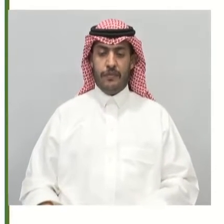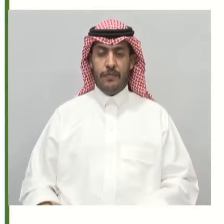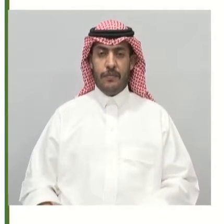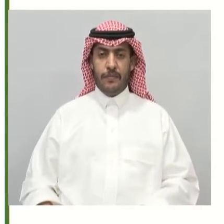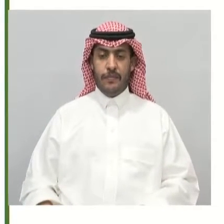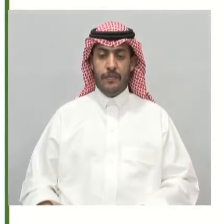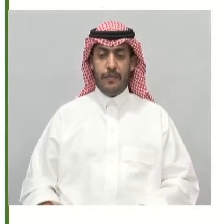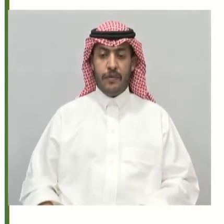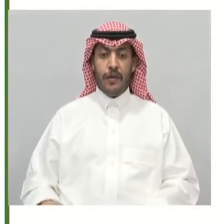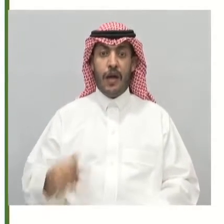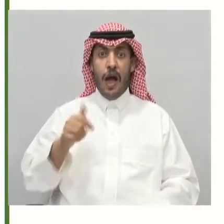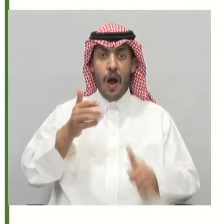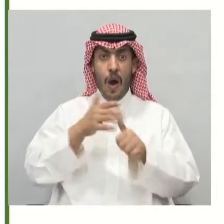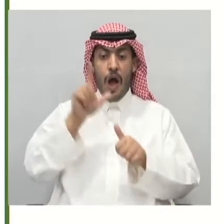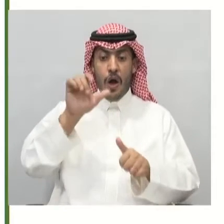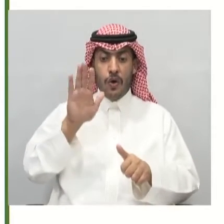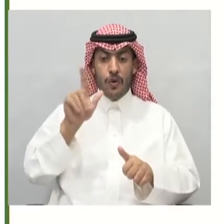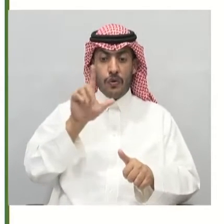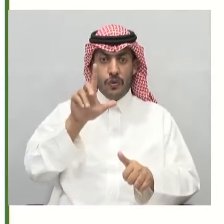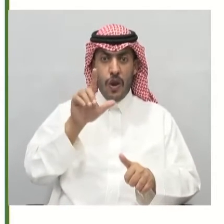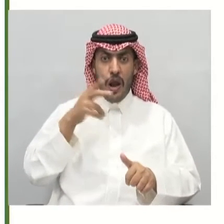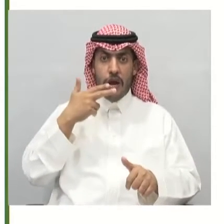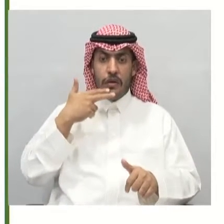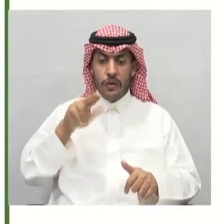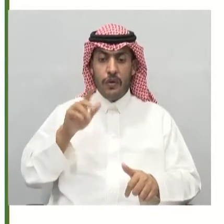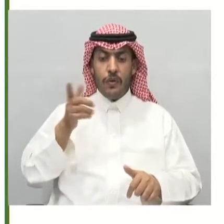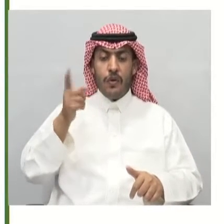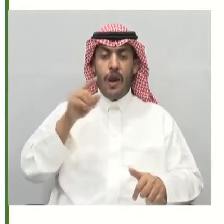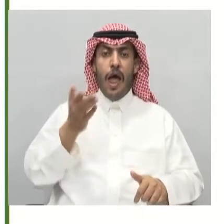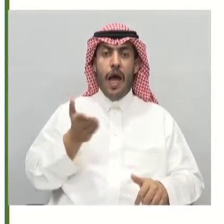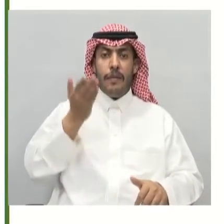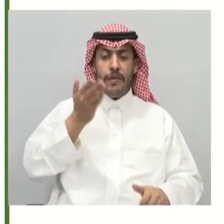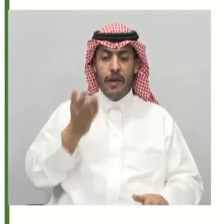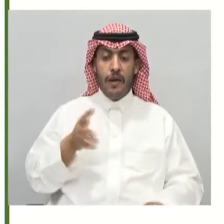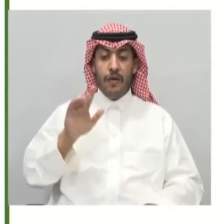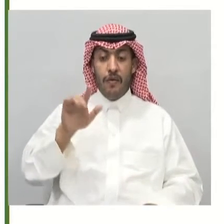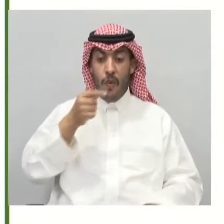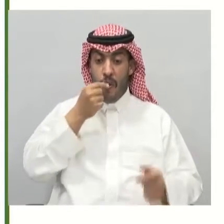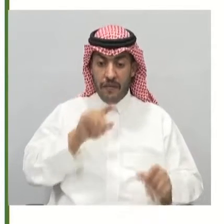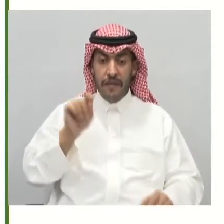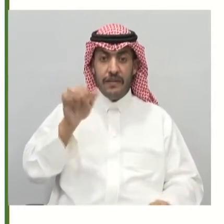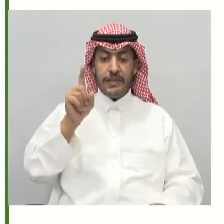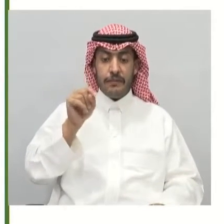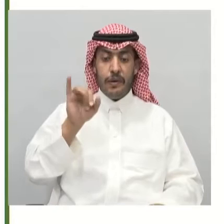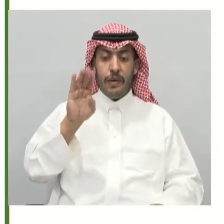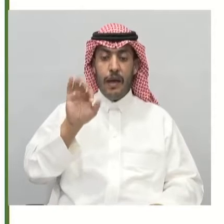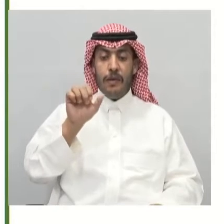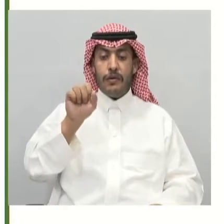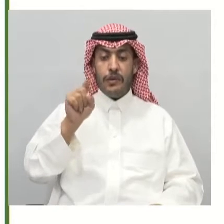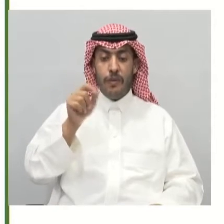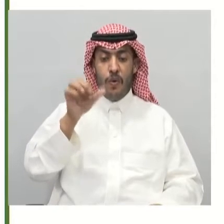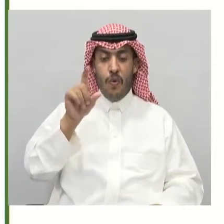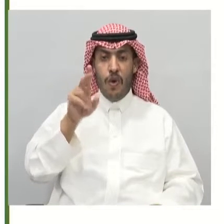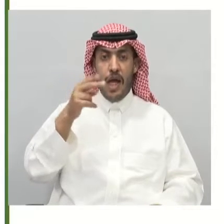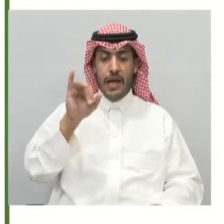اليوم اولا الرسل والانبياء قال تعالى فاصبر كما صبر اولو العزم من الرسل ولا